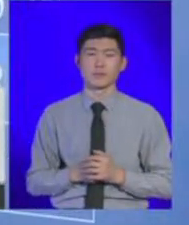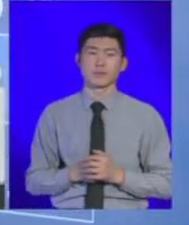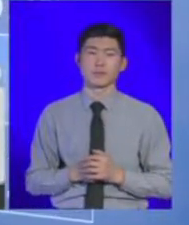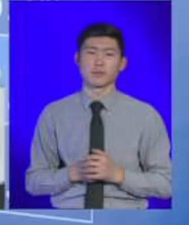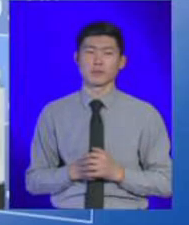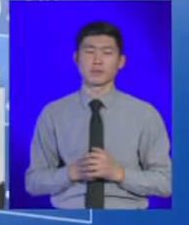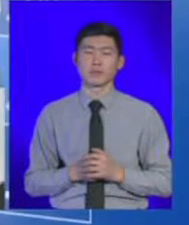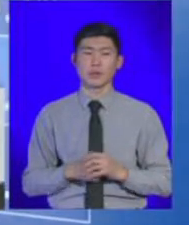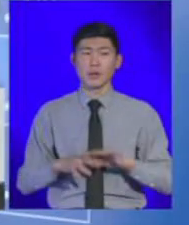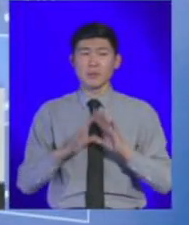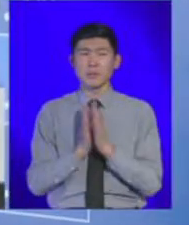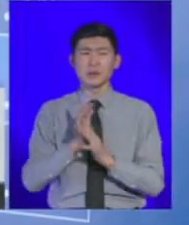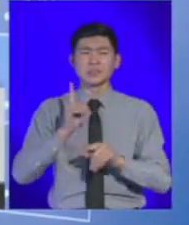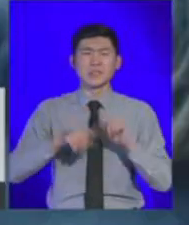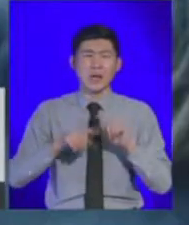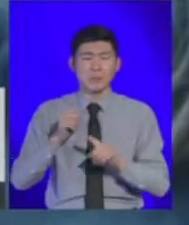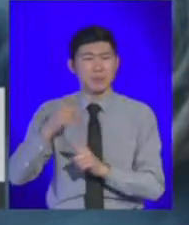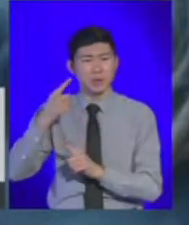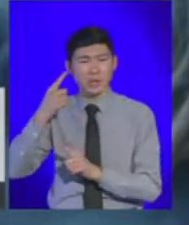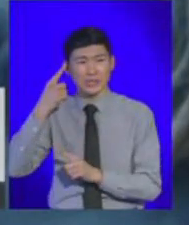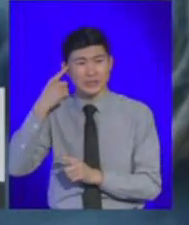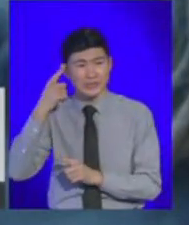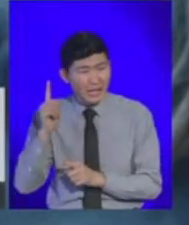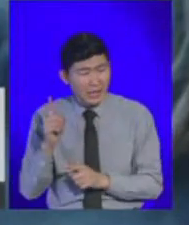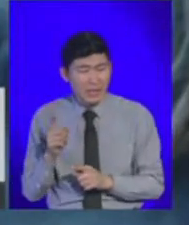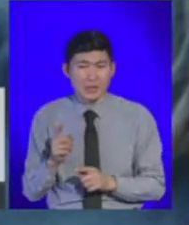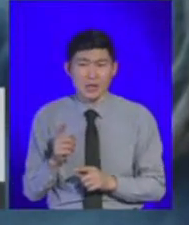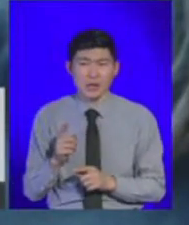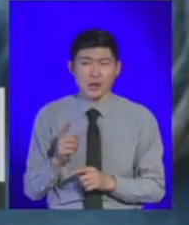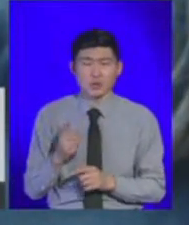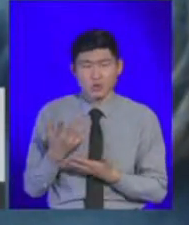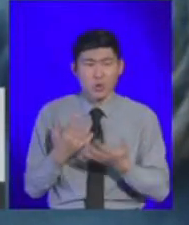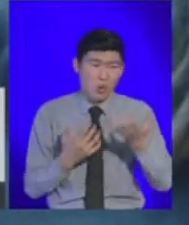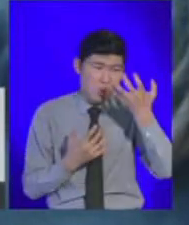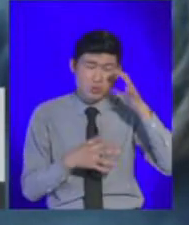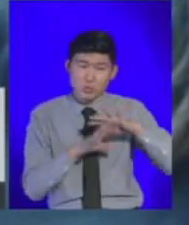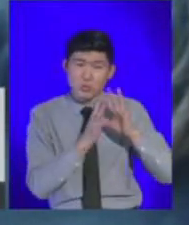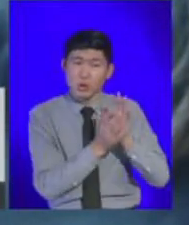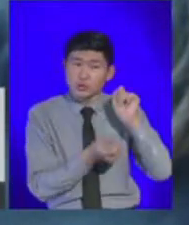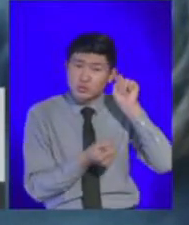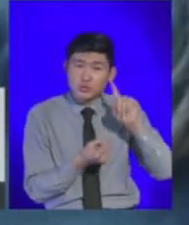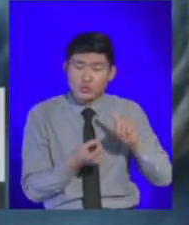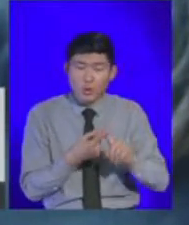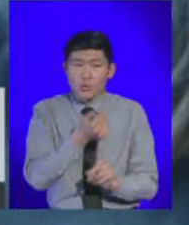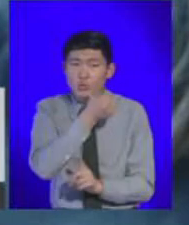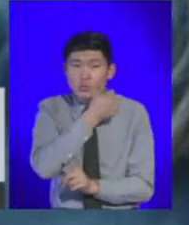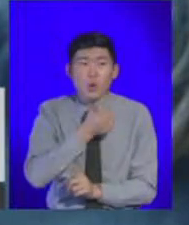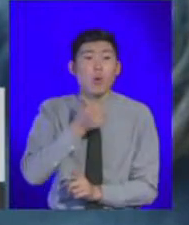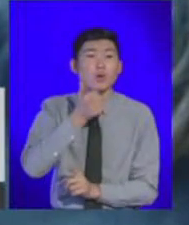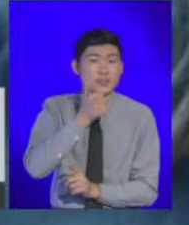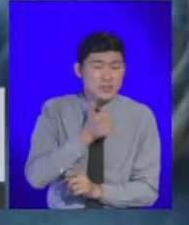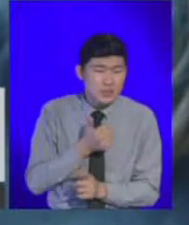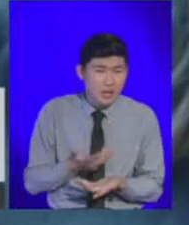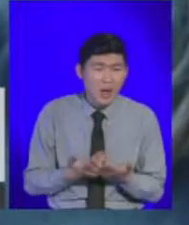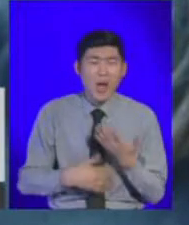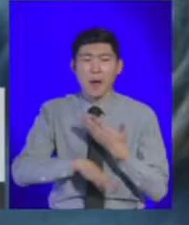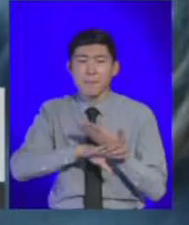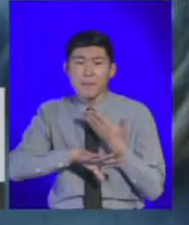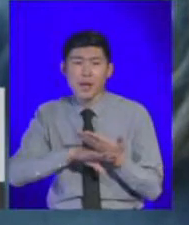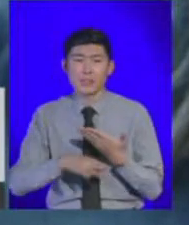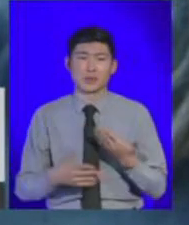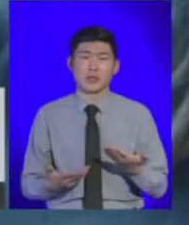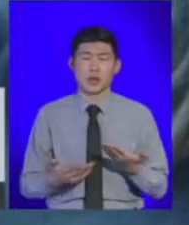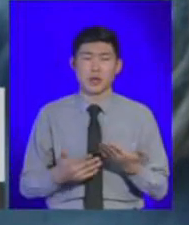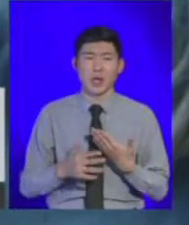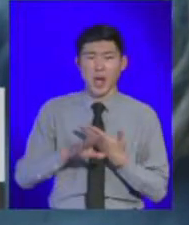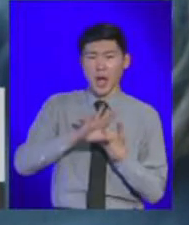Энд тэр ямар ч тийм одоо санаатайгаар эсвэл улс төрийн зорилгоор одоо нууцлах, одоо хамгаалах, хаацалах